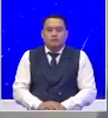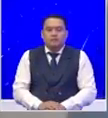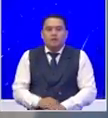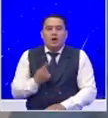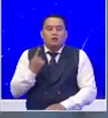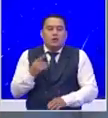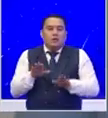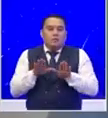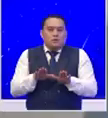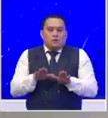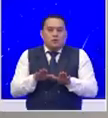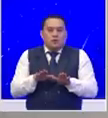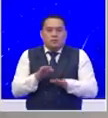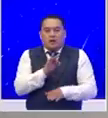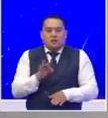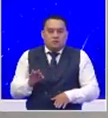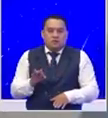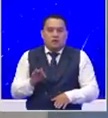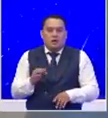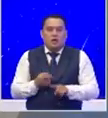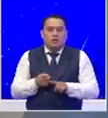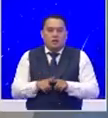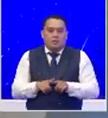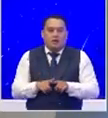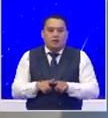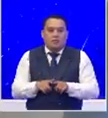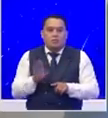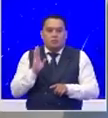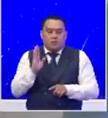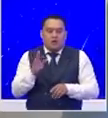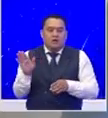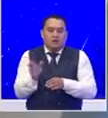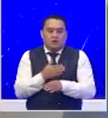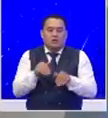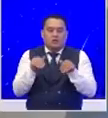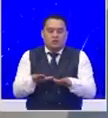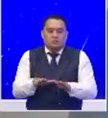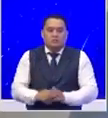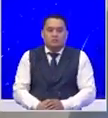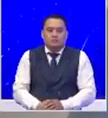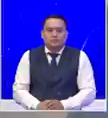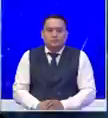один пункт, процент, который остался, ну, в ближайшее время мы этот вопрос решим.